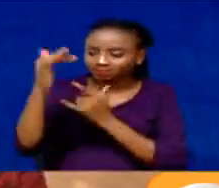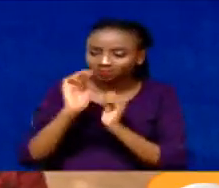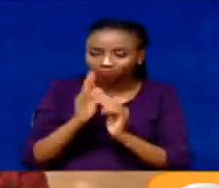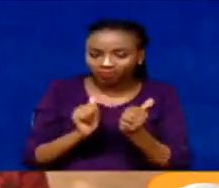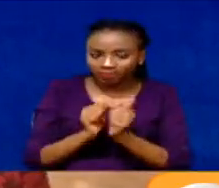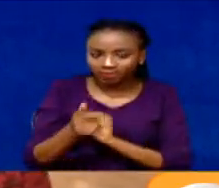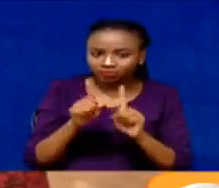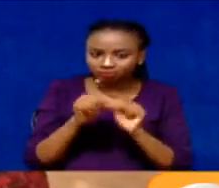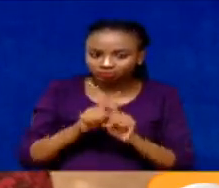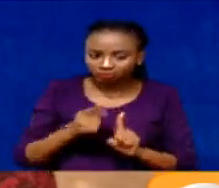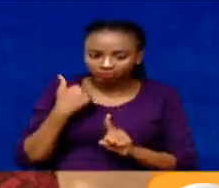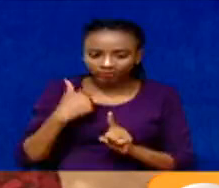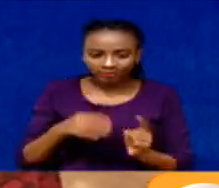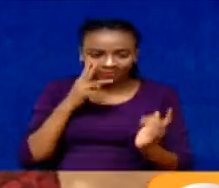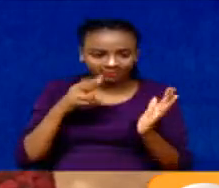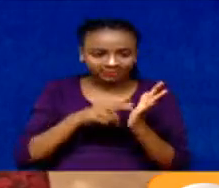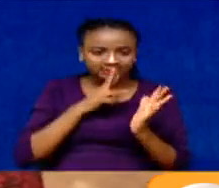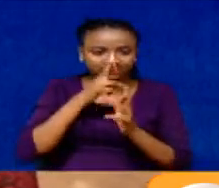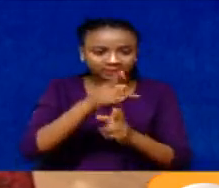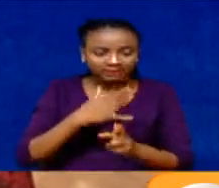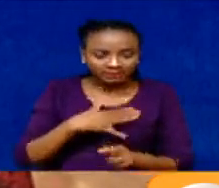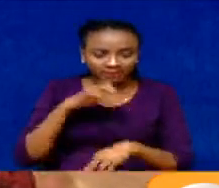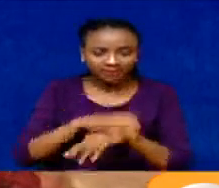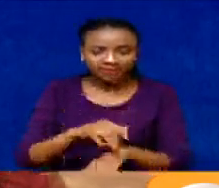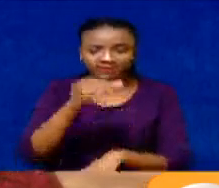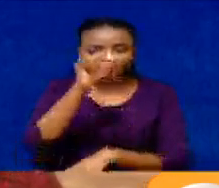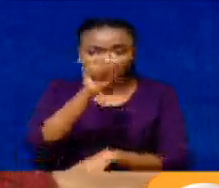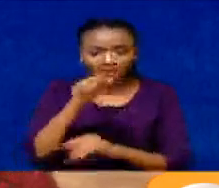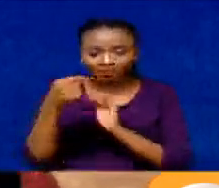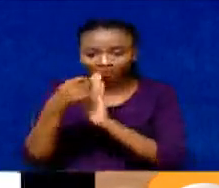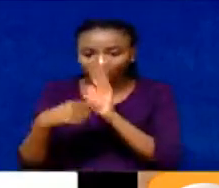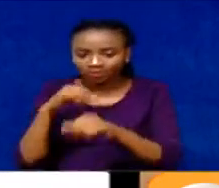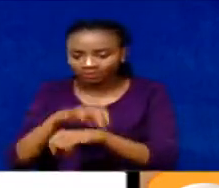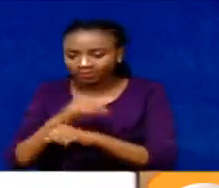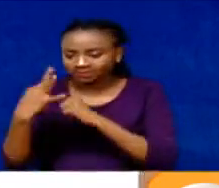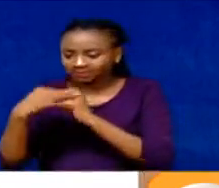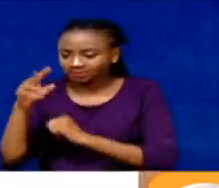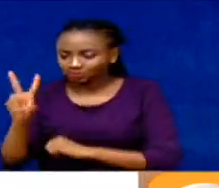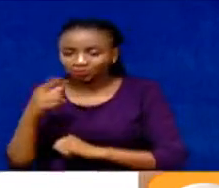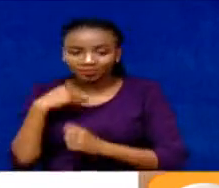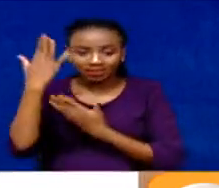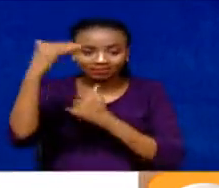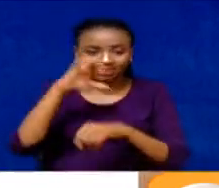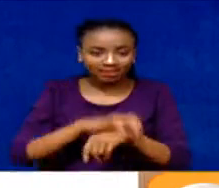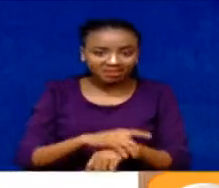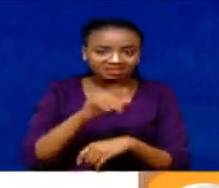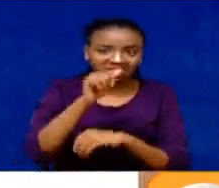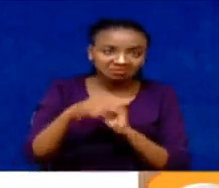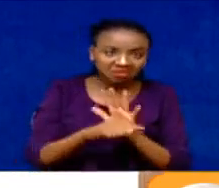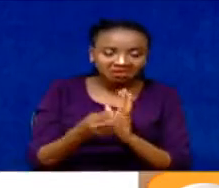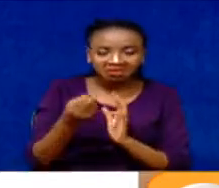nimepata, nimeona ziko poa, A 82 points. I expected an A minus or a B